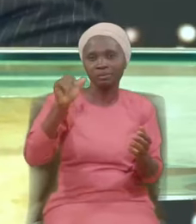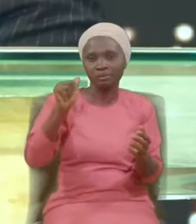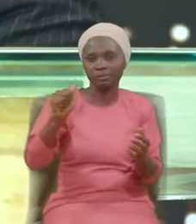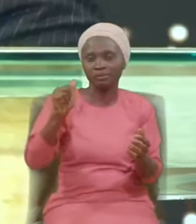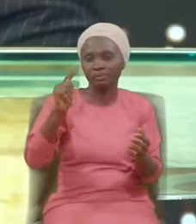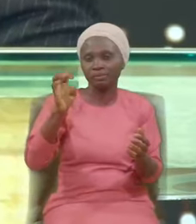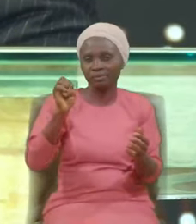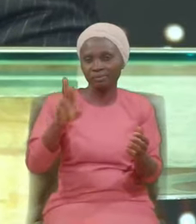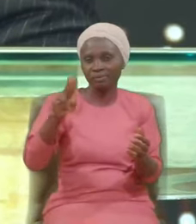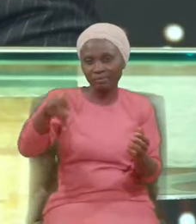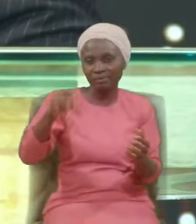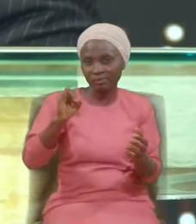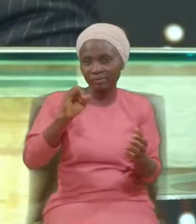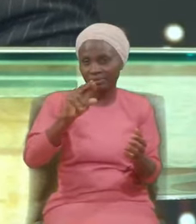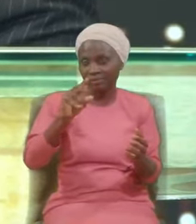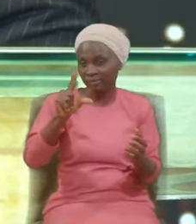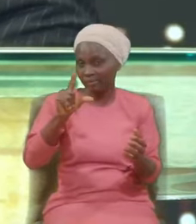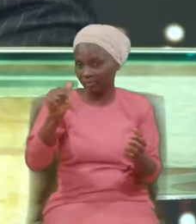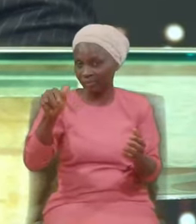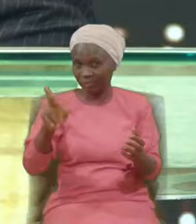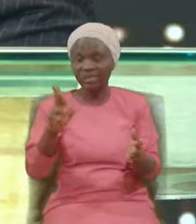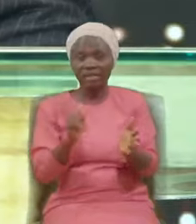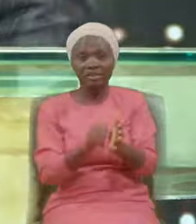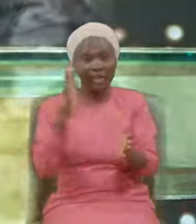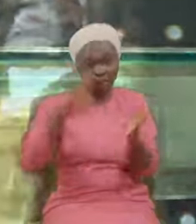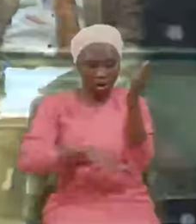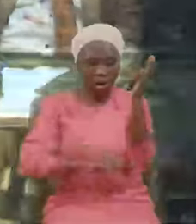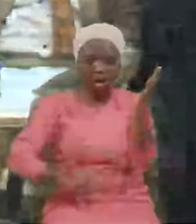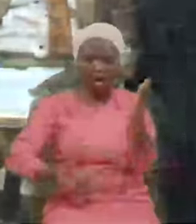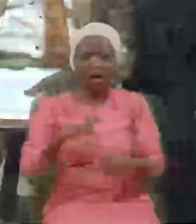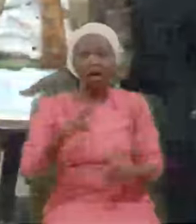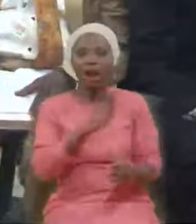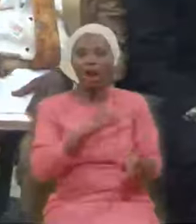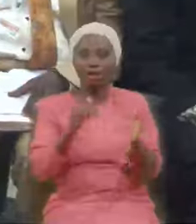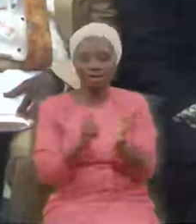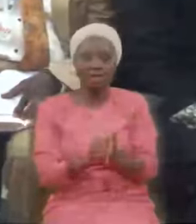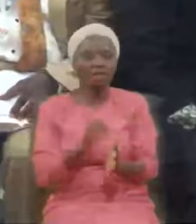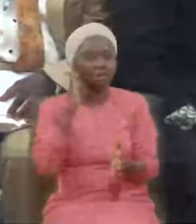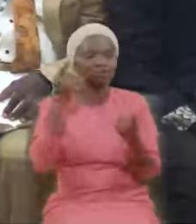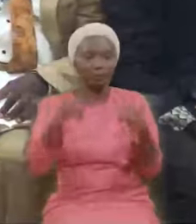la machine du ciel qui va ôter la montagne, la chose la sera ôtée.